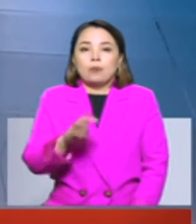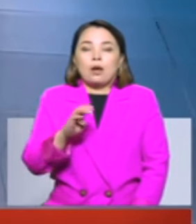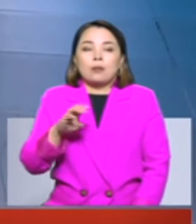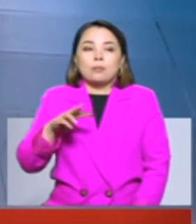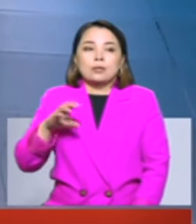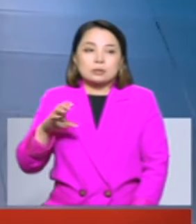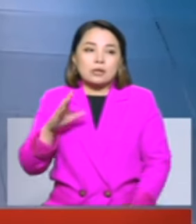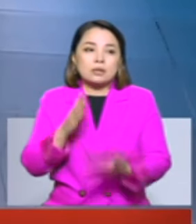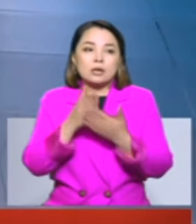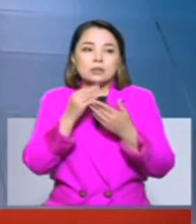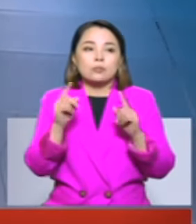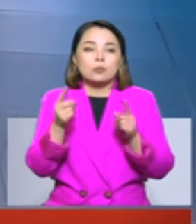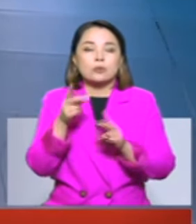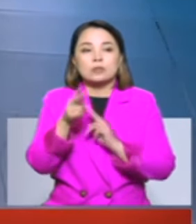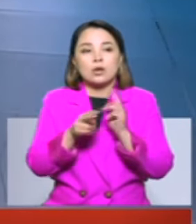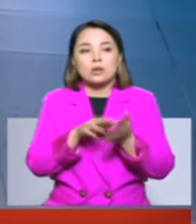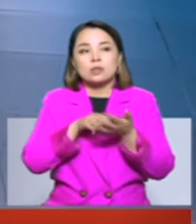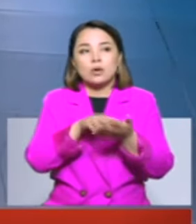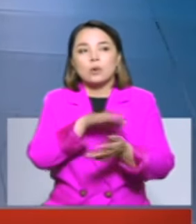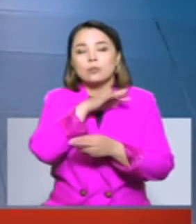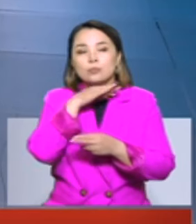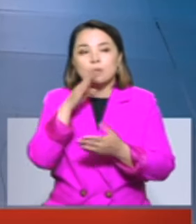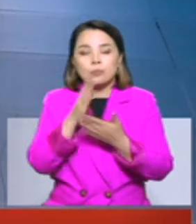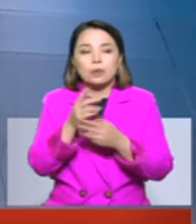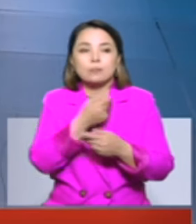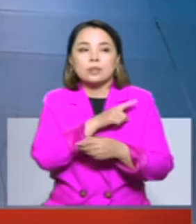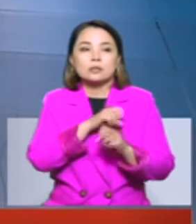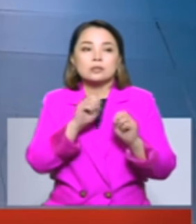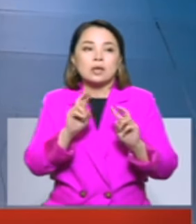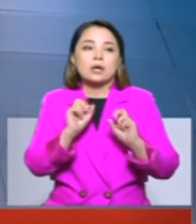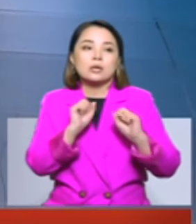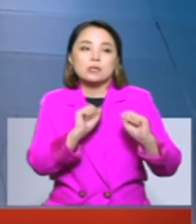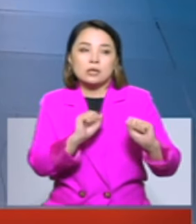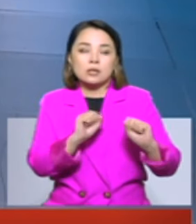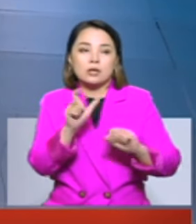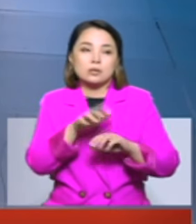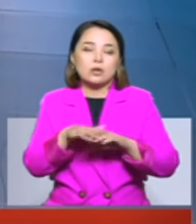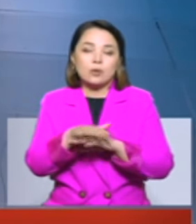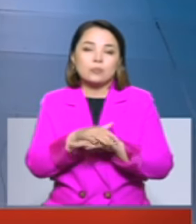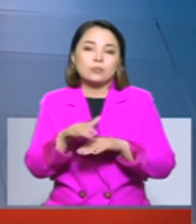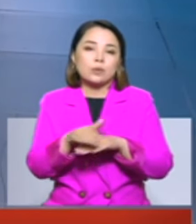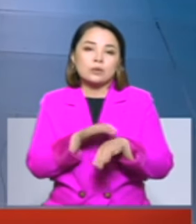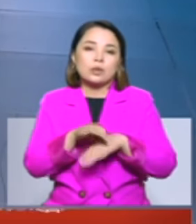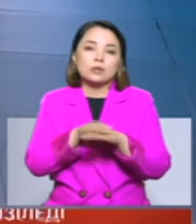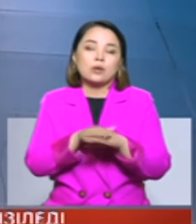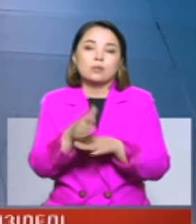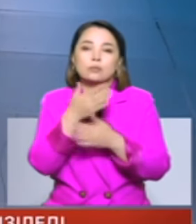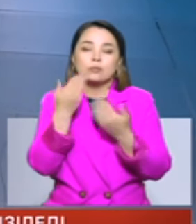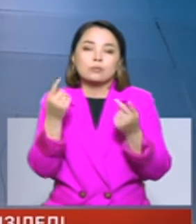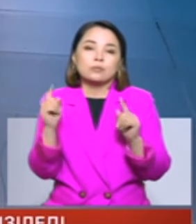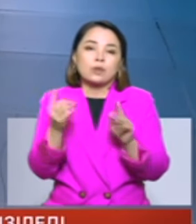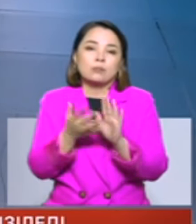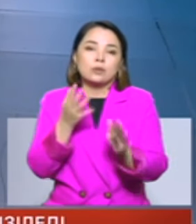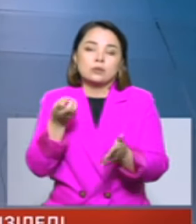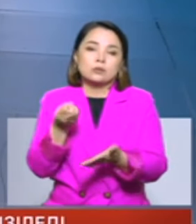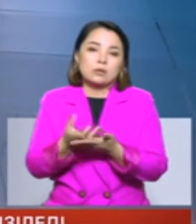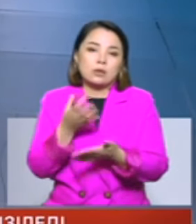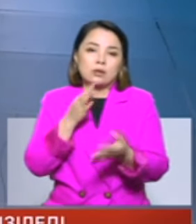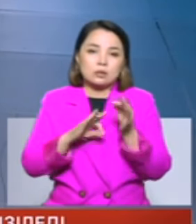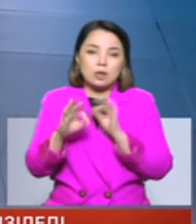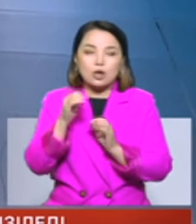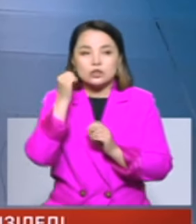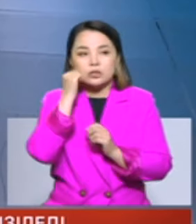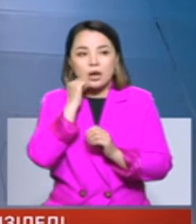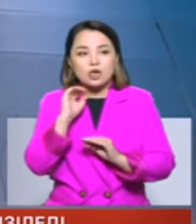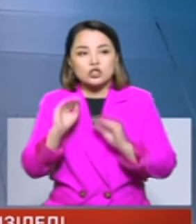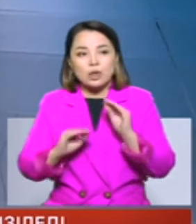Мәмске қатысты неге аршағым көп? Медициналық сақтандырудың игілігін ел көріп жүрме. Ал ұзын сонар кезек қымбат дәрдәрмек пен тозғы